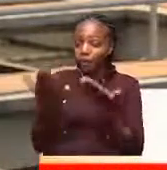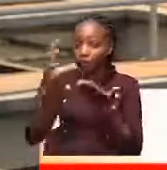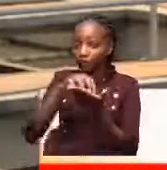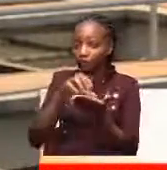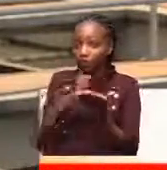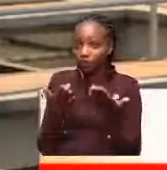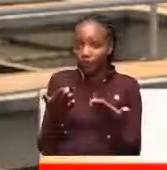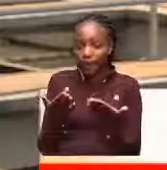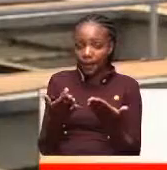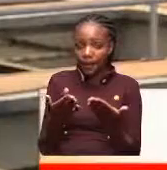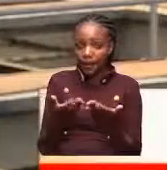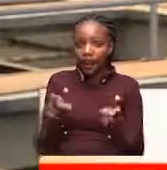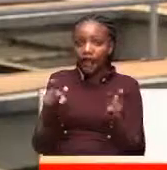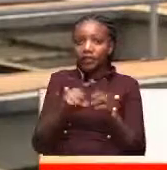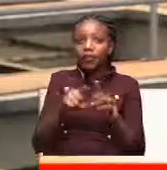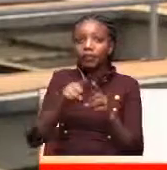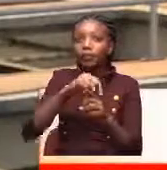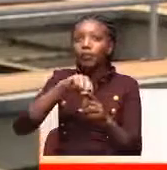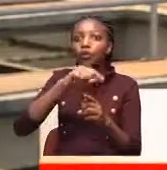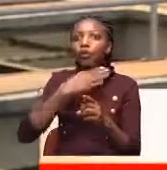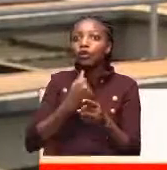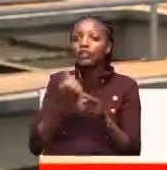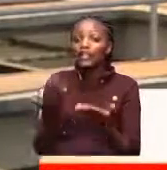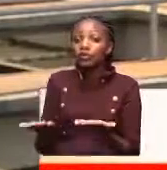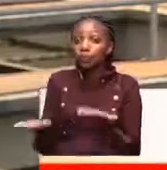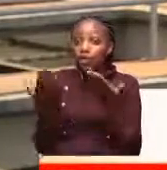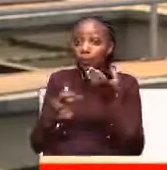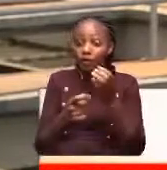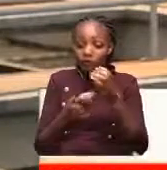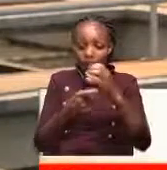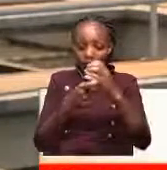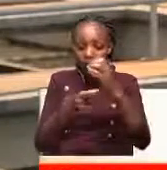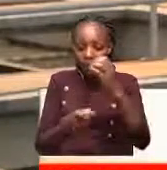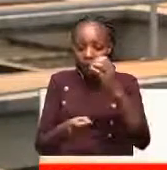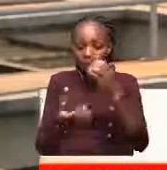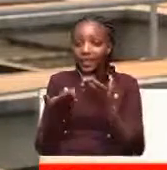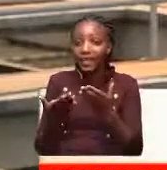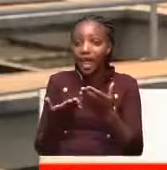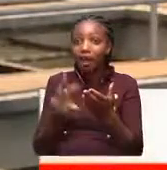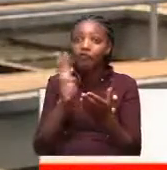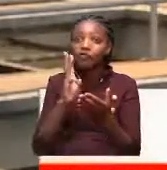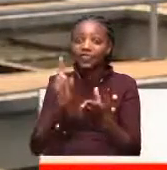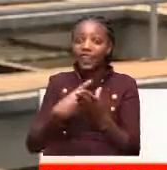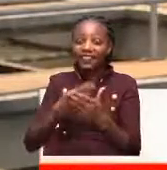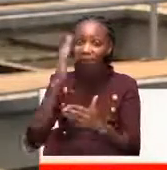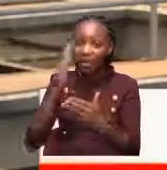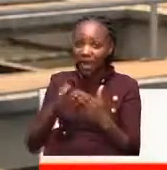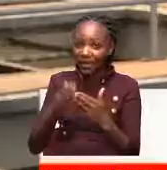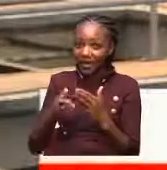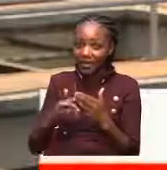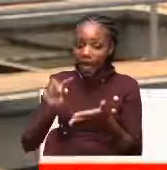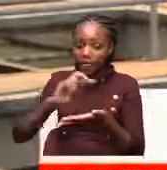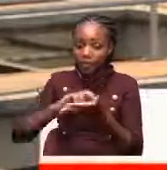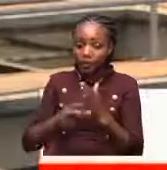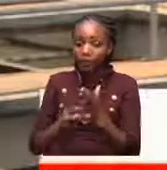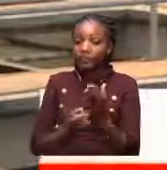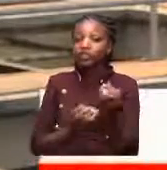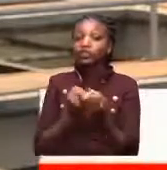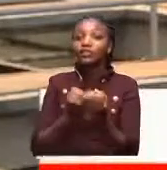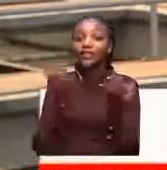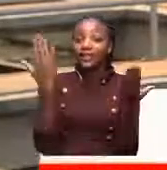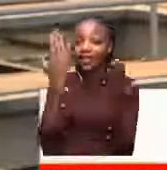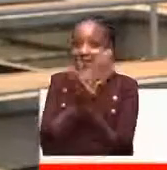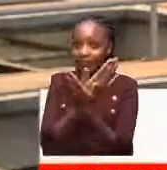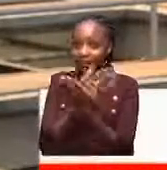doing rehabilitation to some of our pumps, which we had completed on Saturday at night,